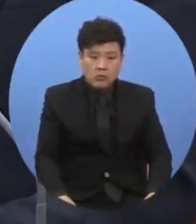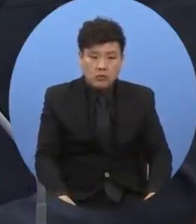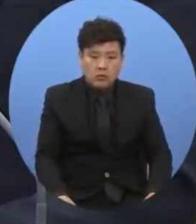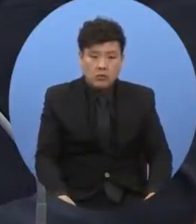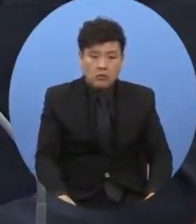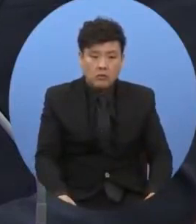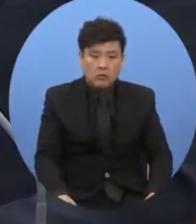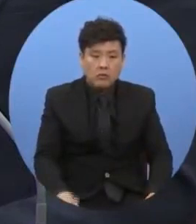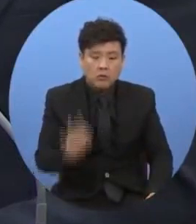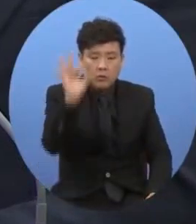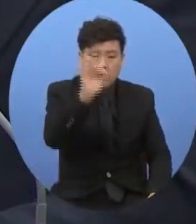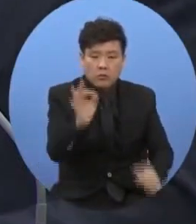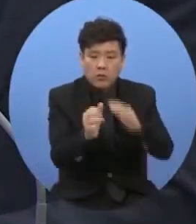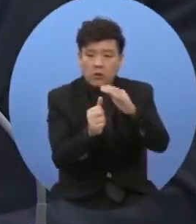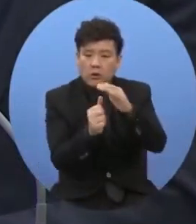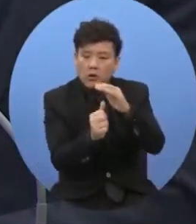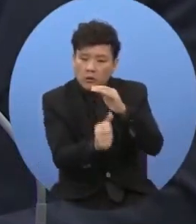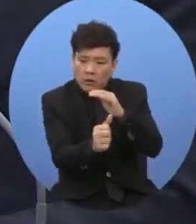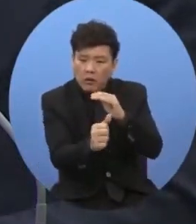인재로 영입되는데